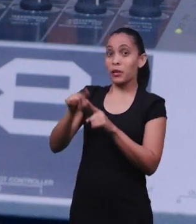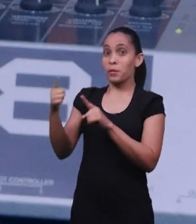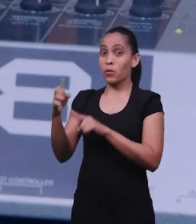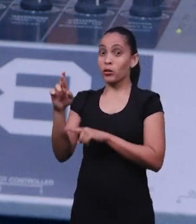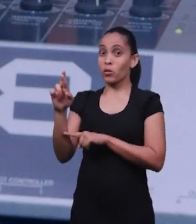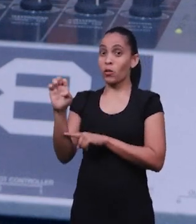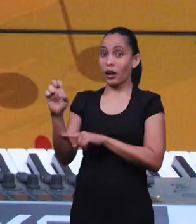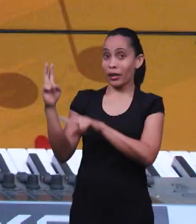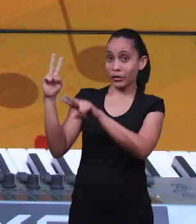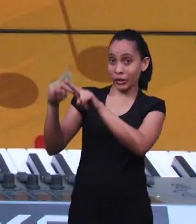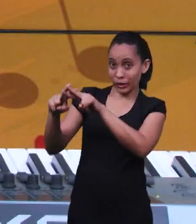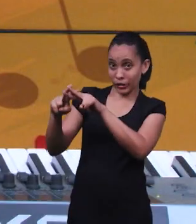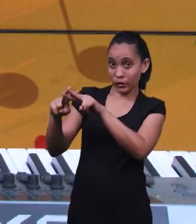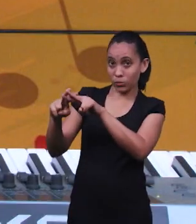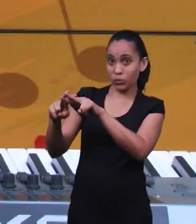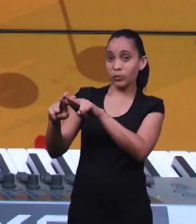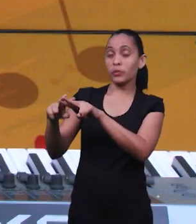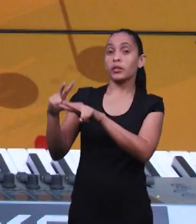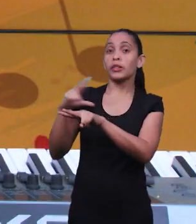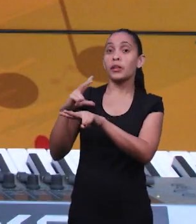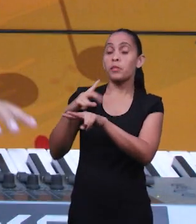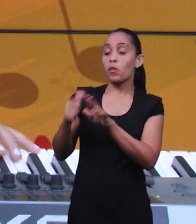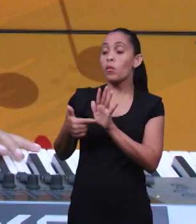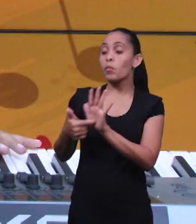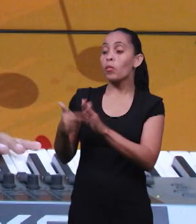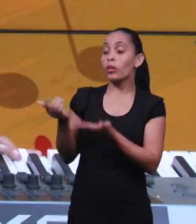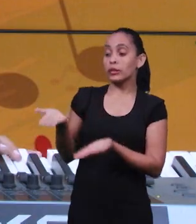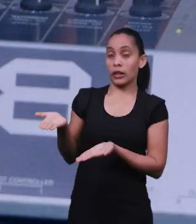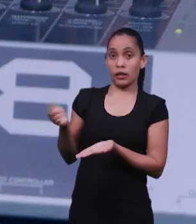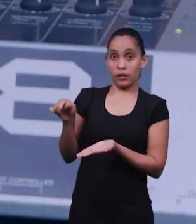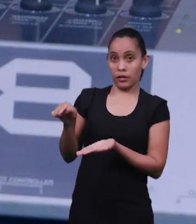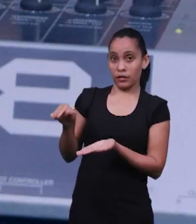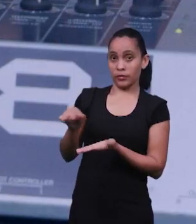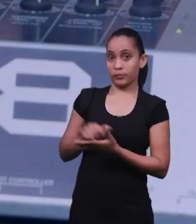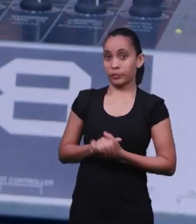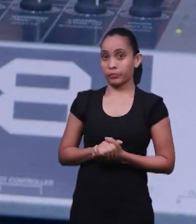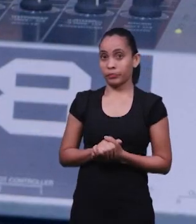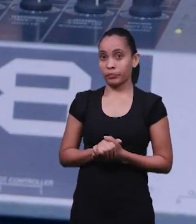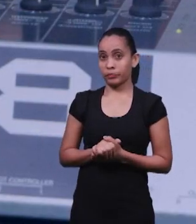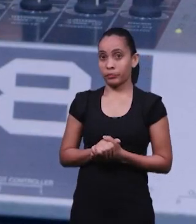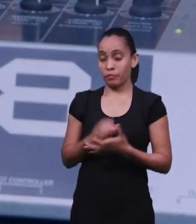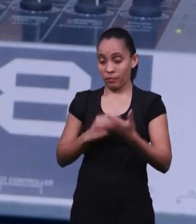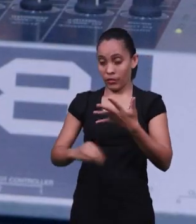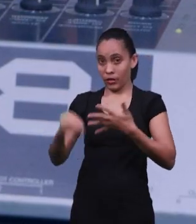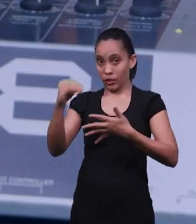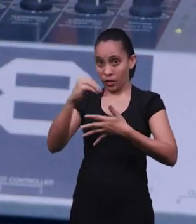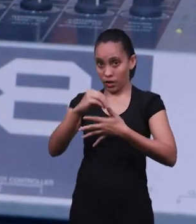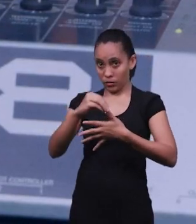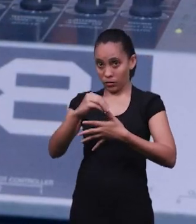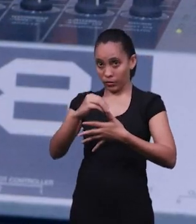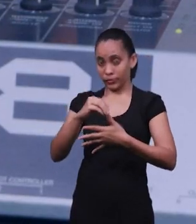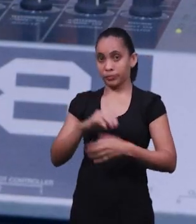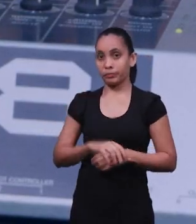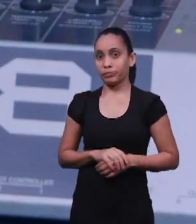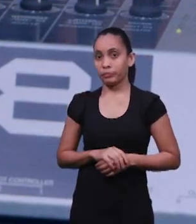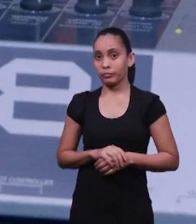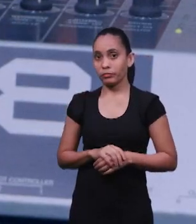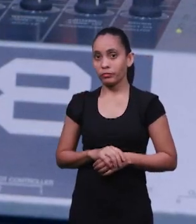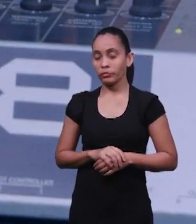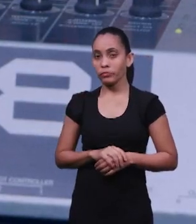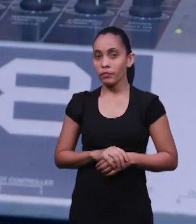Ré dièse, le doigt 2 continue au La. Ré, La, Ré dièse, La, Ré.